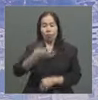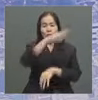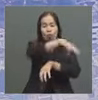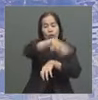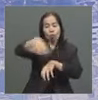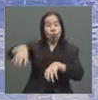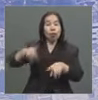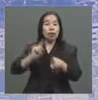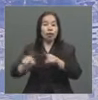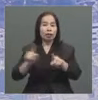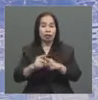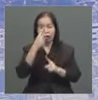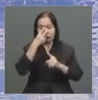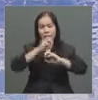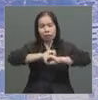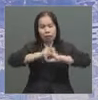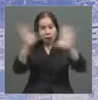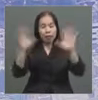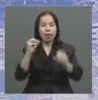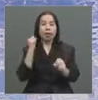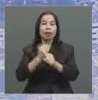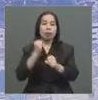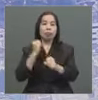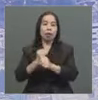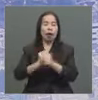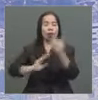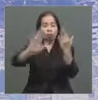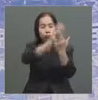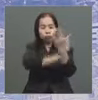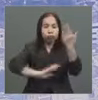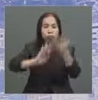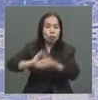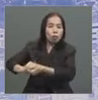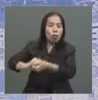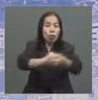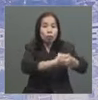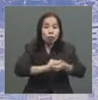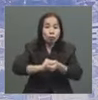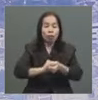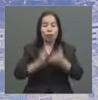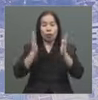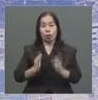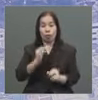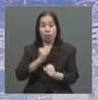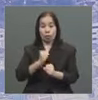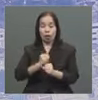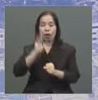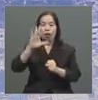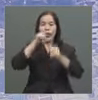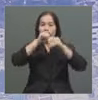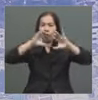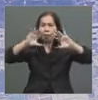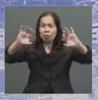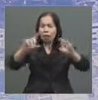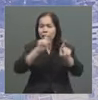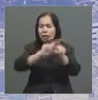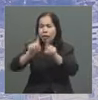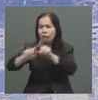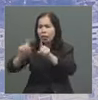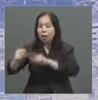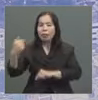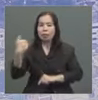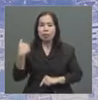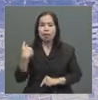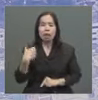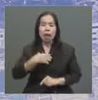านได้เห็นภาพของการทำงานของพี่น้องประชาชนรวมถึงเจ้าหน้าที่ของรัฐหลายคนนะครับที่พยายาม